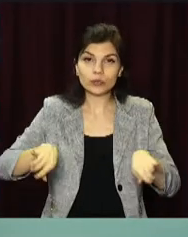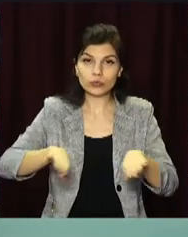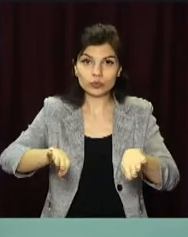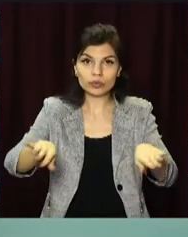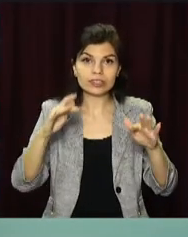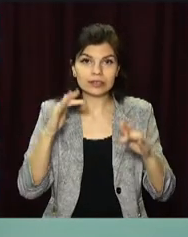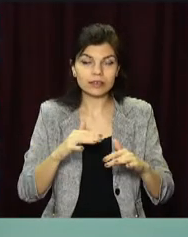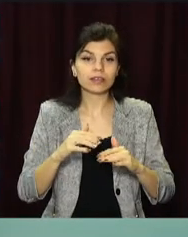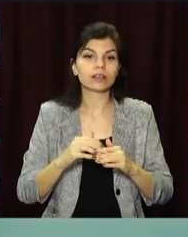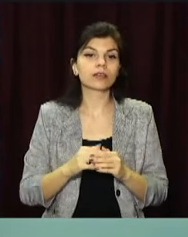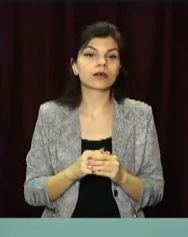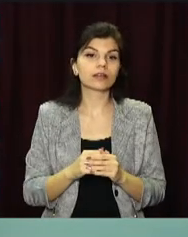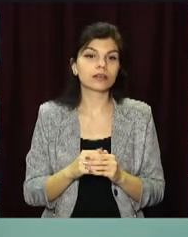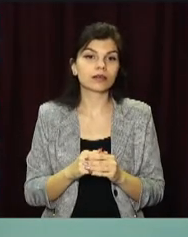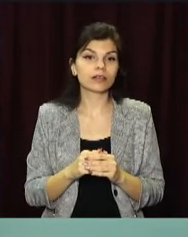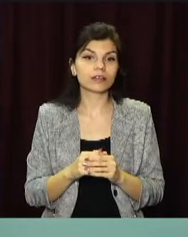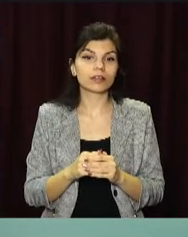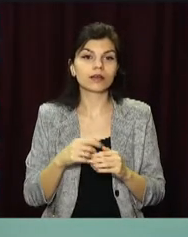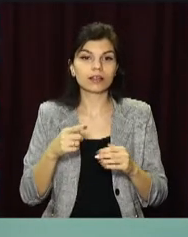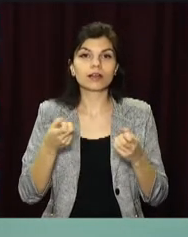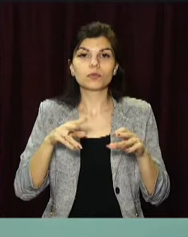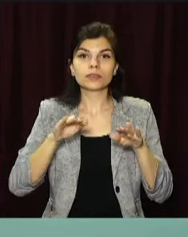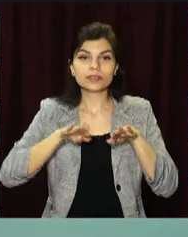яка проводить розбрасування